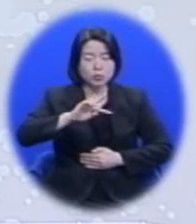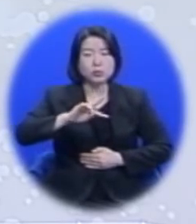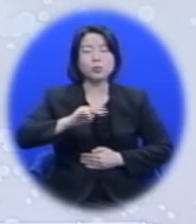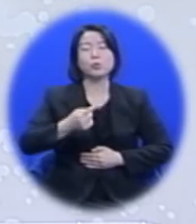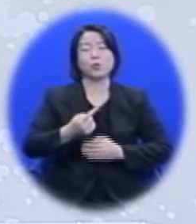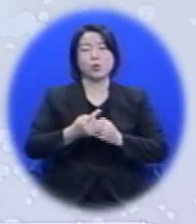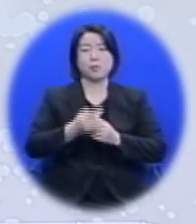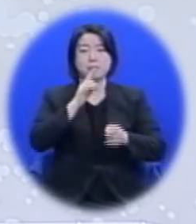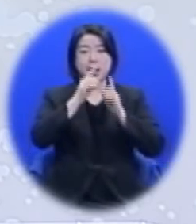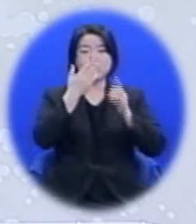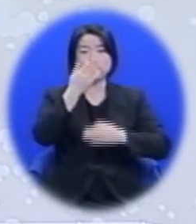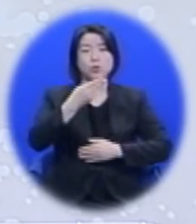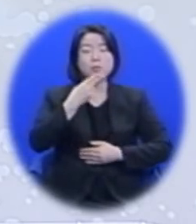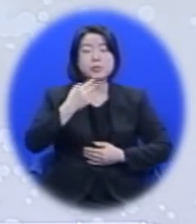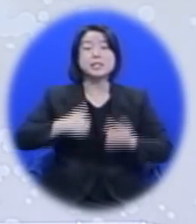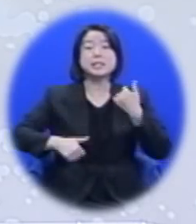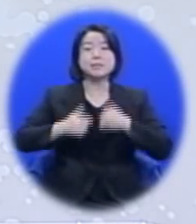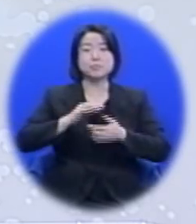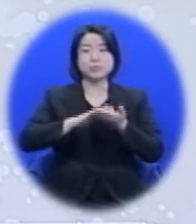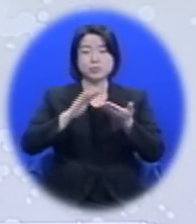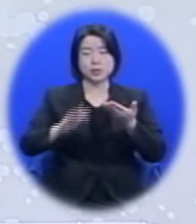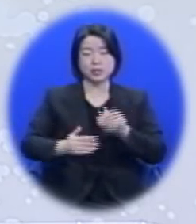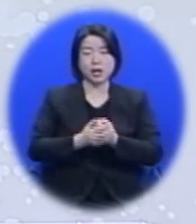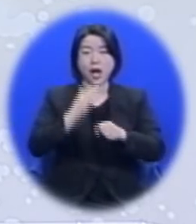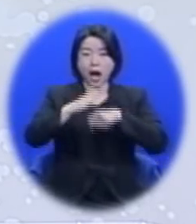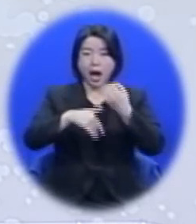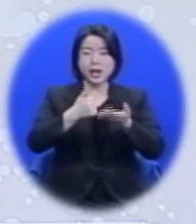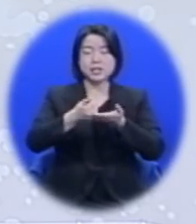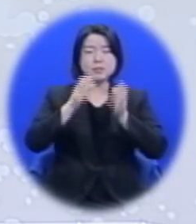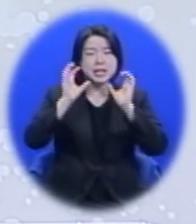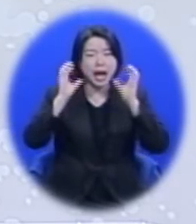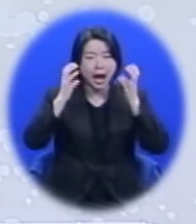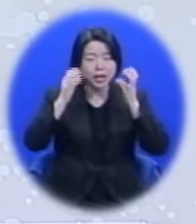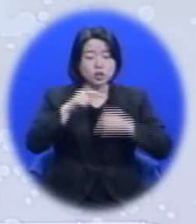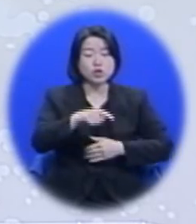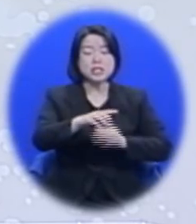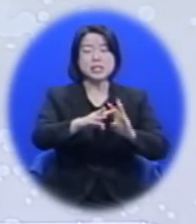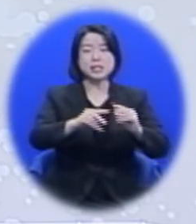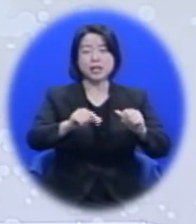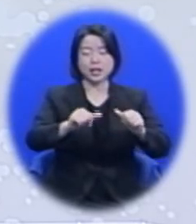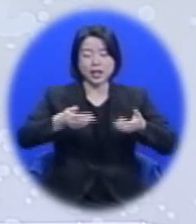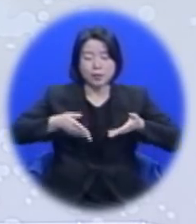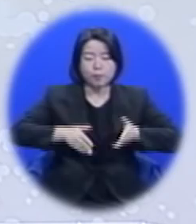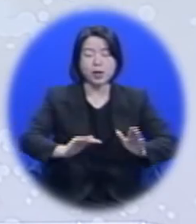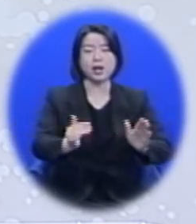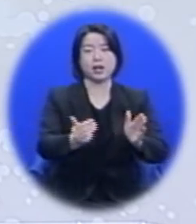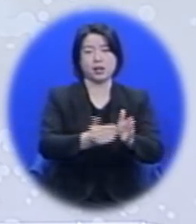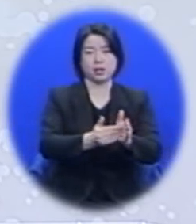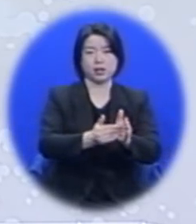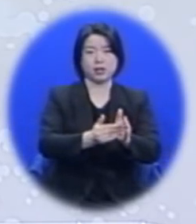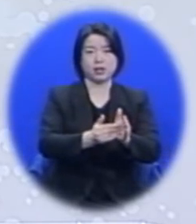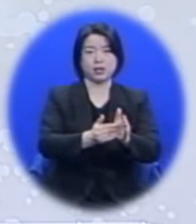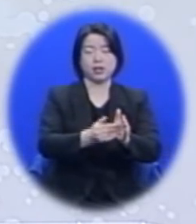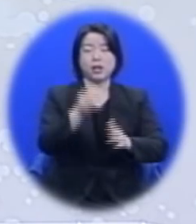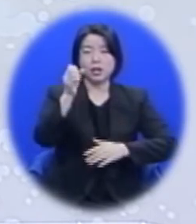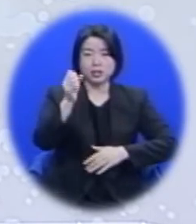기쁨입니다. 하나님이 아기로 이 땅에 태어나셨습니다.